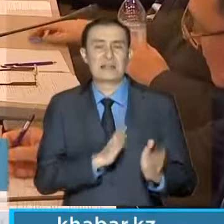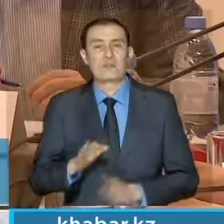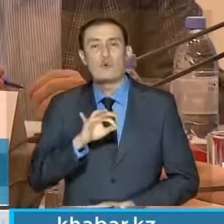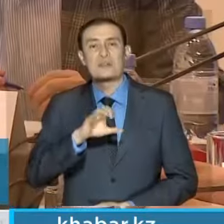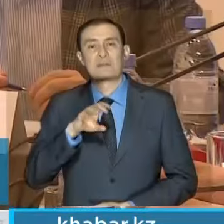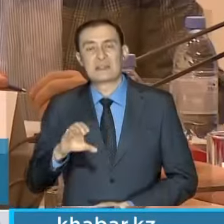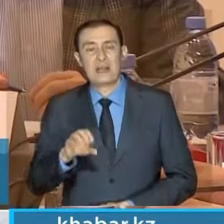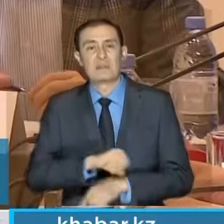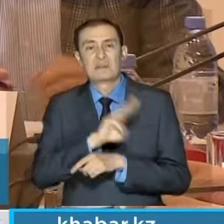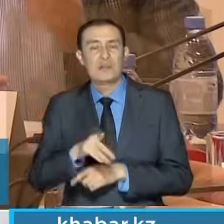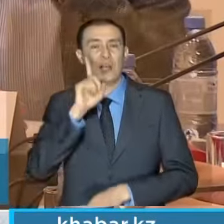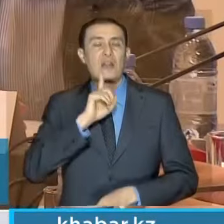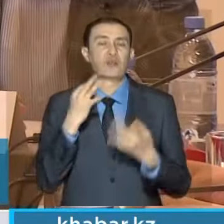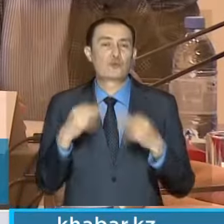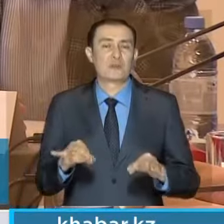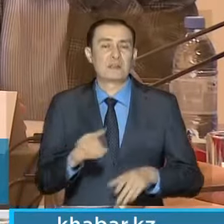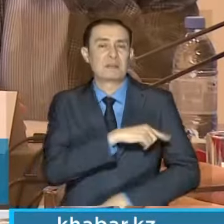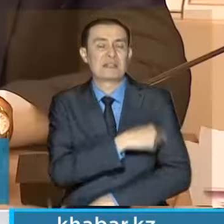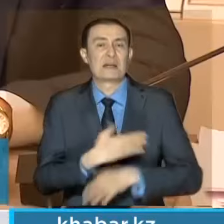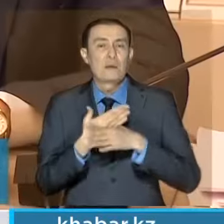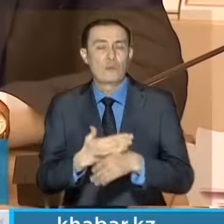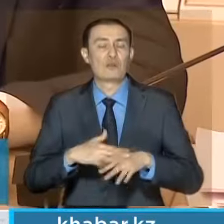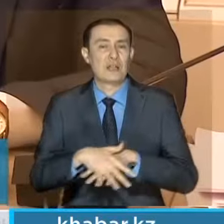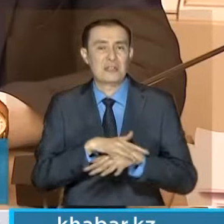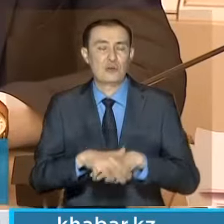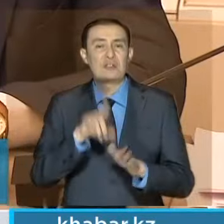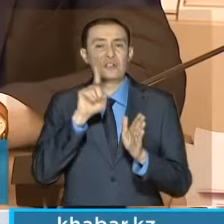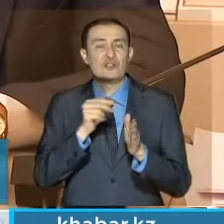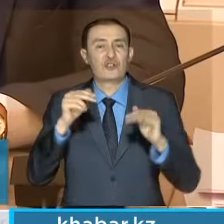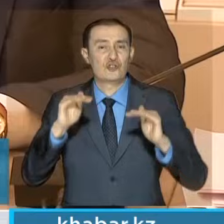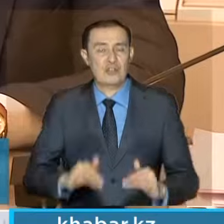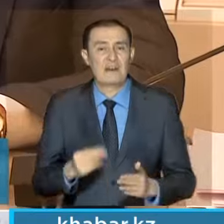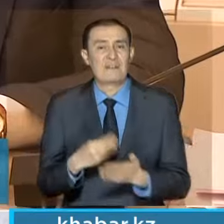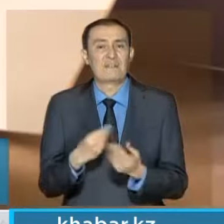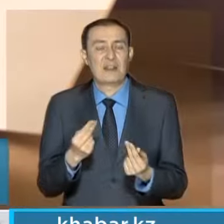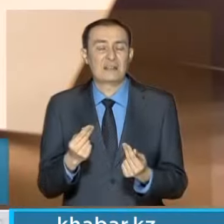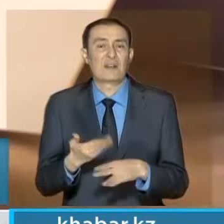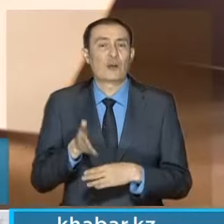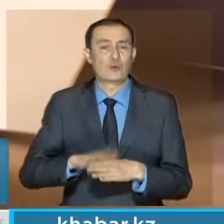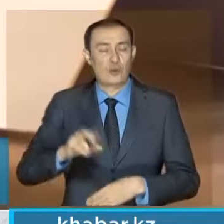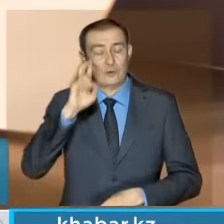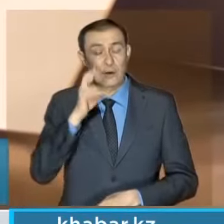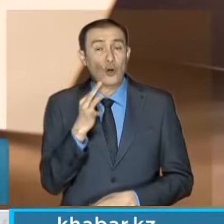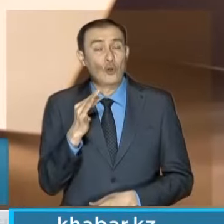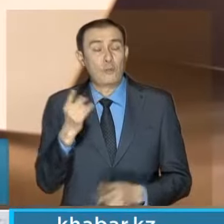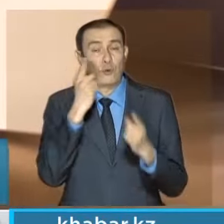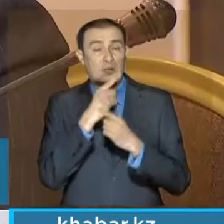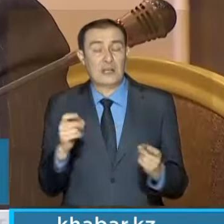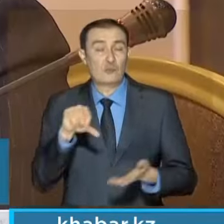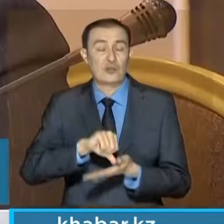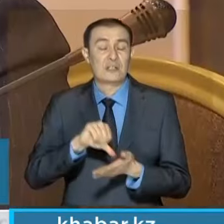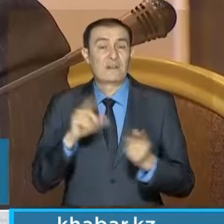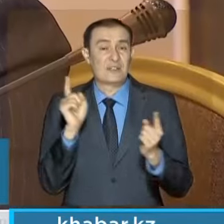является обеспечение доступности медпомощи для населения и снижения финансовой нагрузки на государство Однако по данным участника